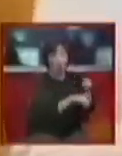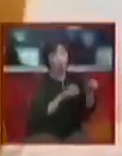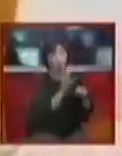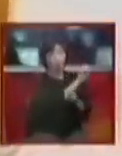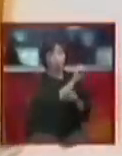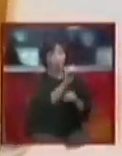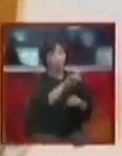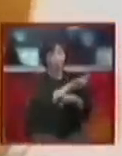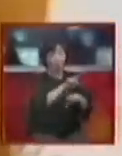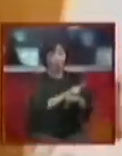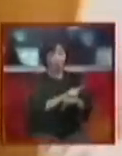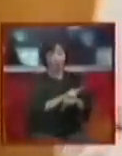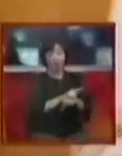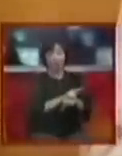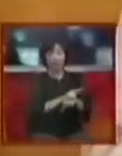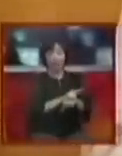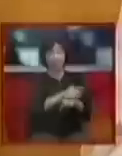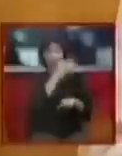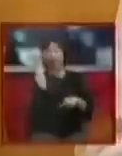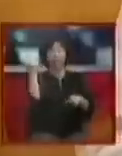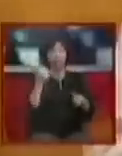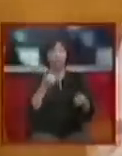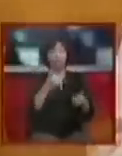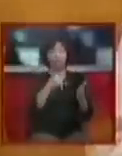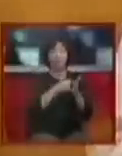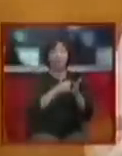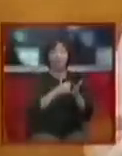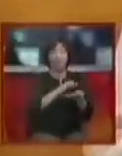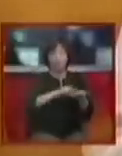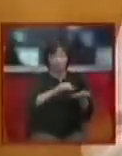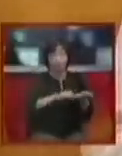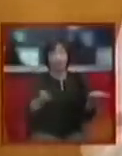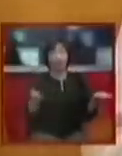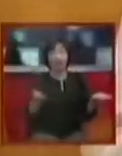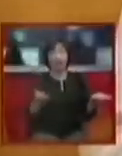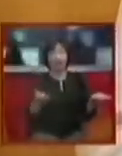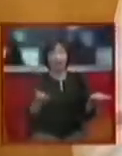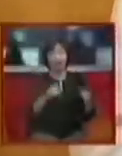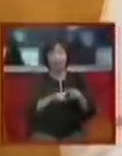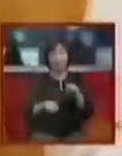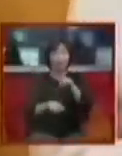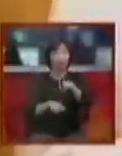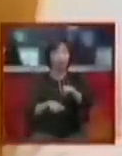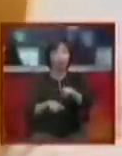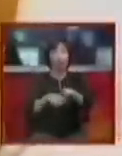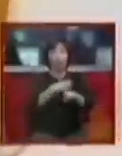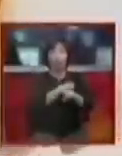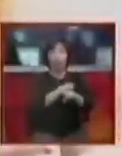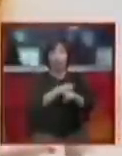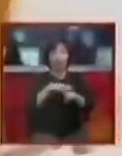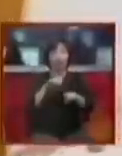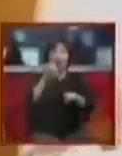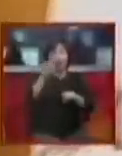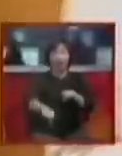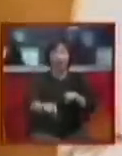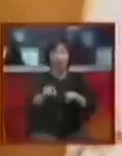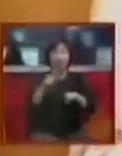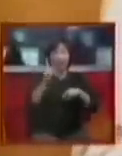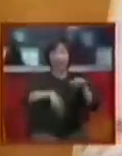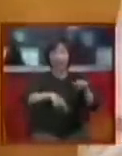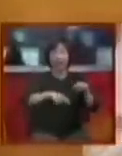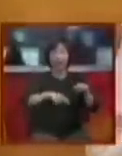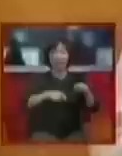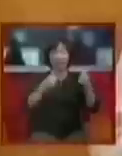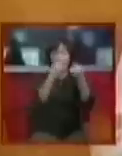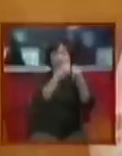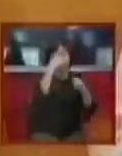and forget na lang ba para sa pamilya ng isang pulis na namatay walang kalaban-laban dahil batuta lang ang hawak niya habang hinahabol